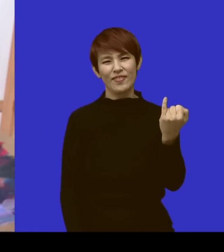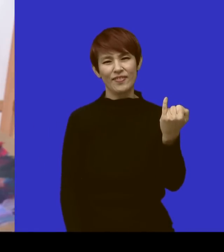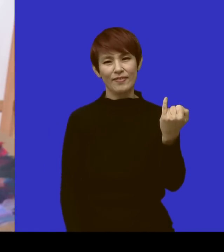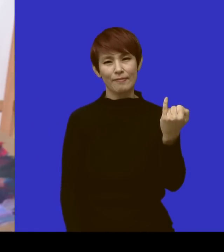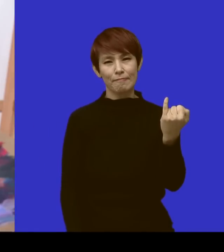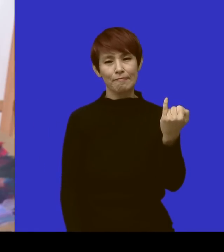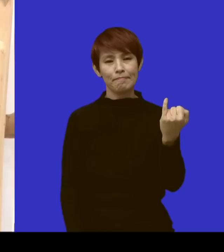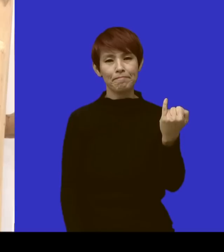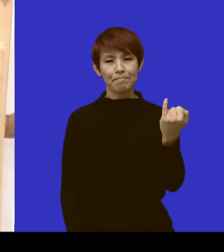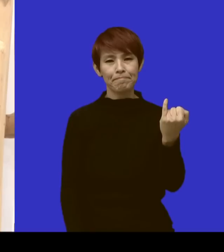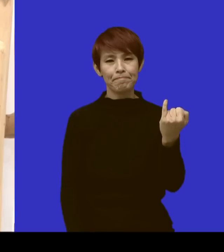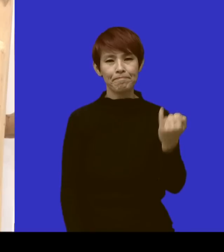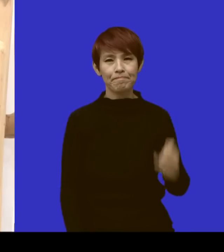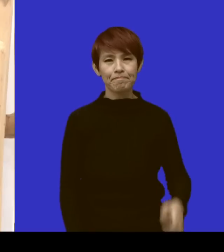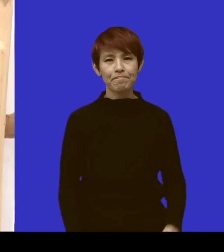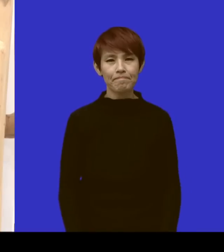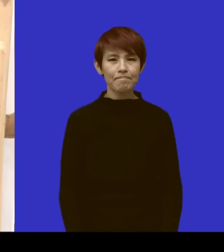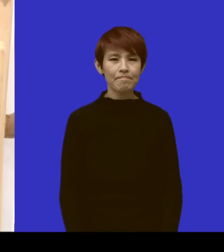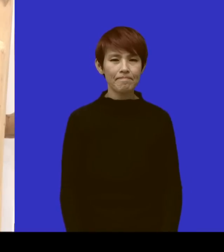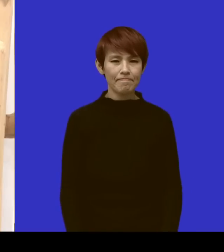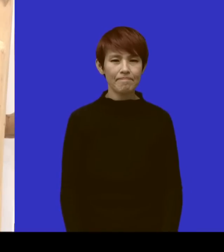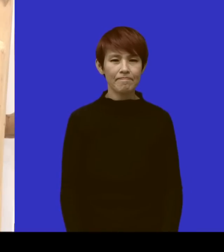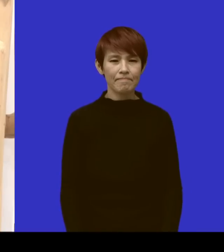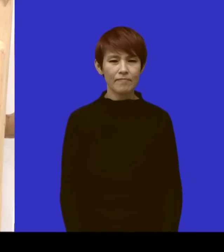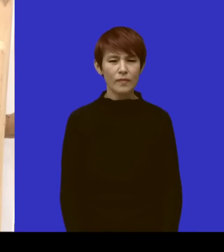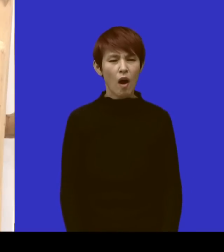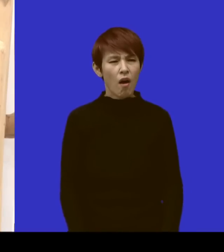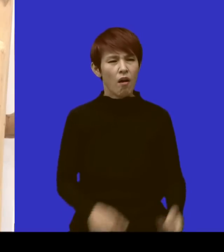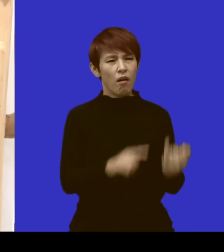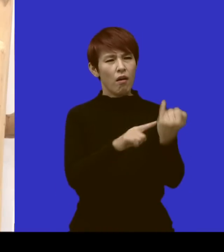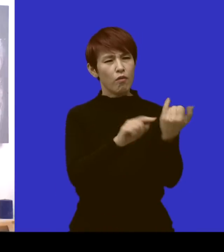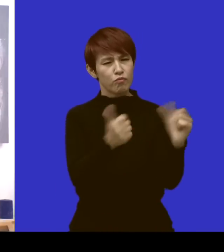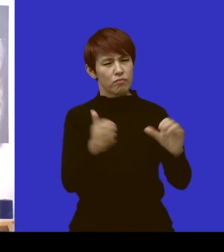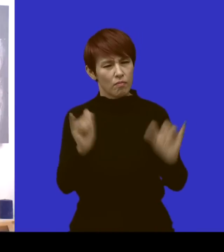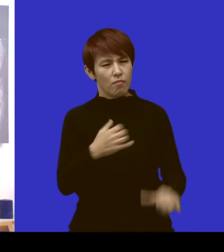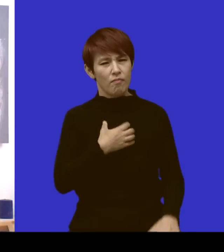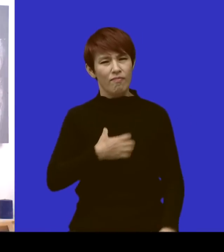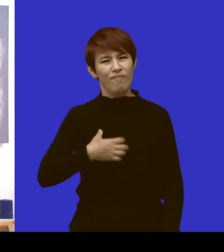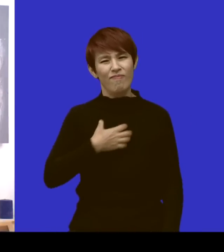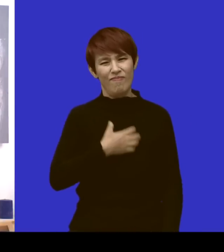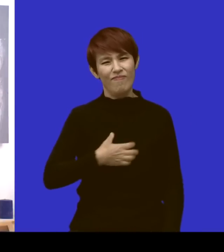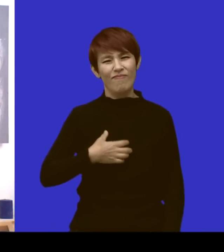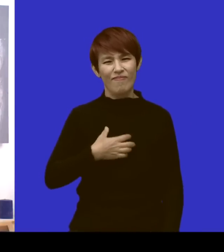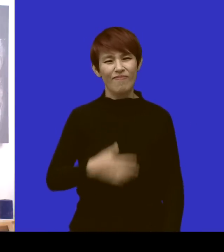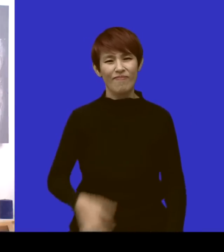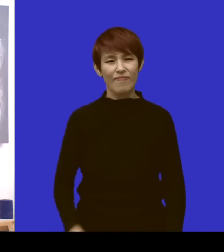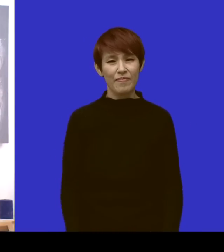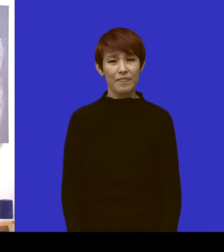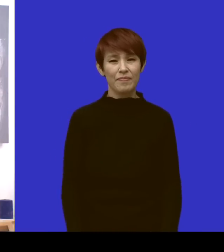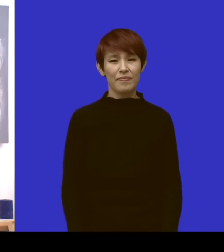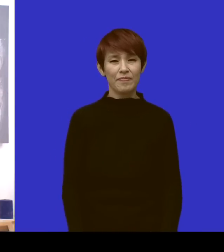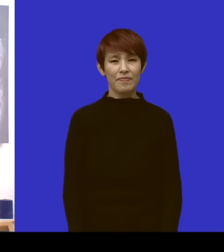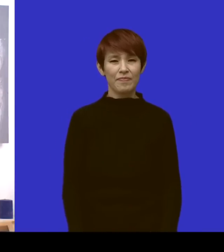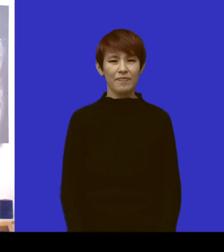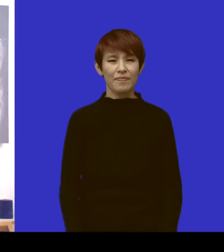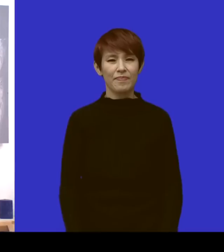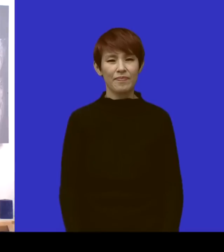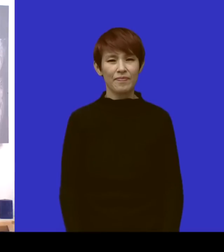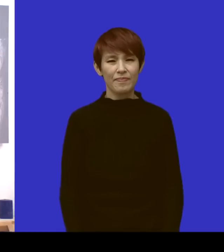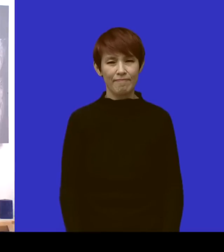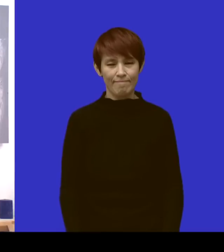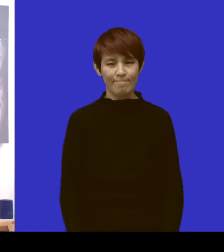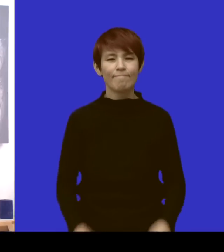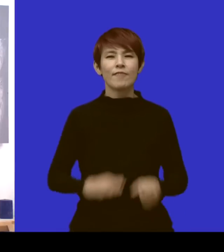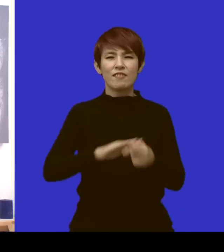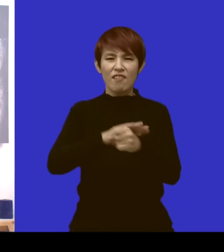그때가 오면서 정말 이 사람이 이러다가 죽을 수도 있겠다라는 생각까지 들었었거든요. 예. 그러니까 그래서